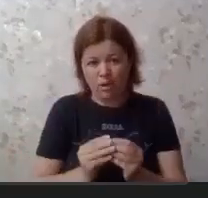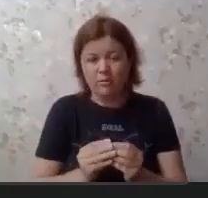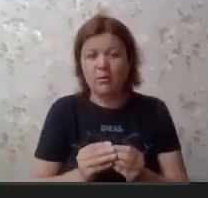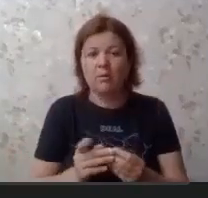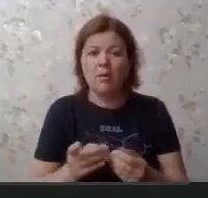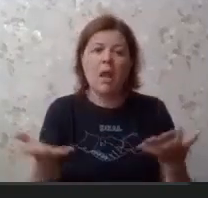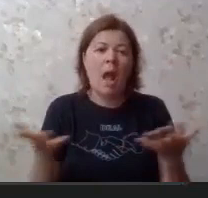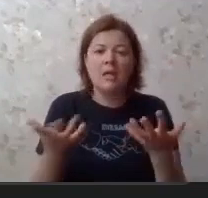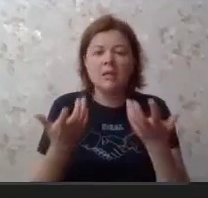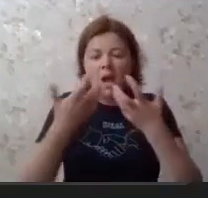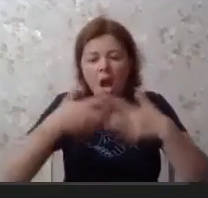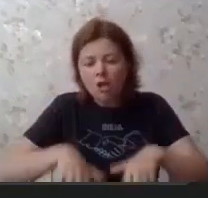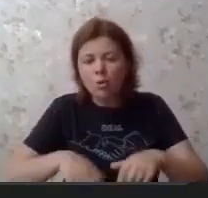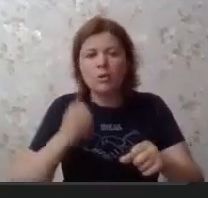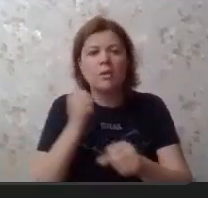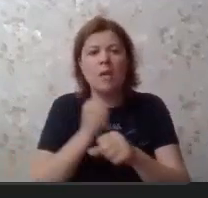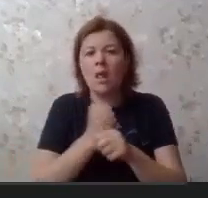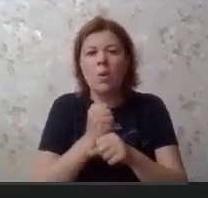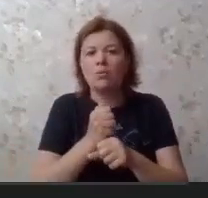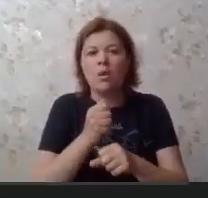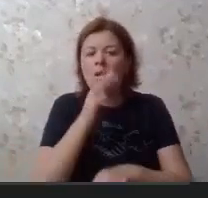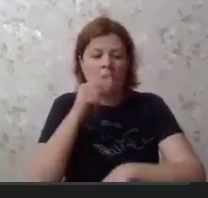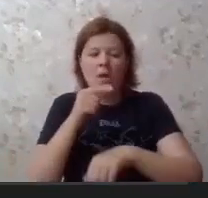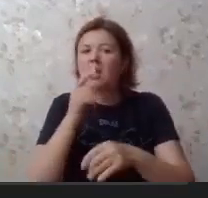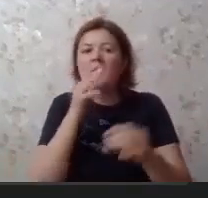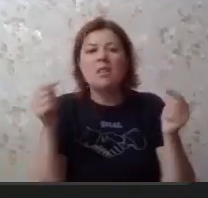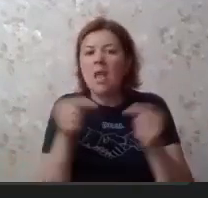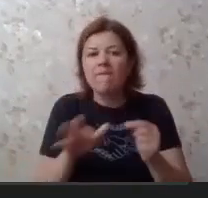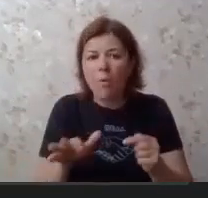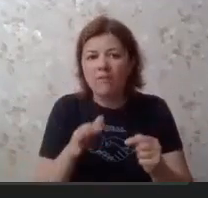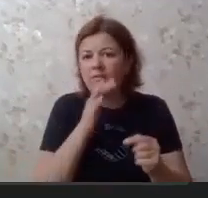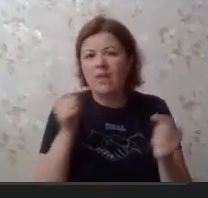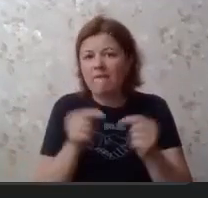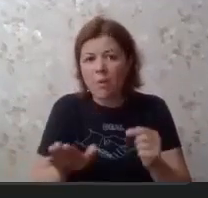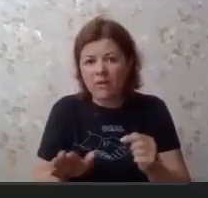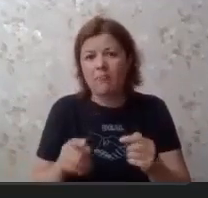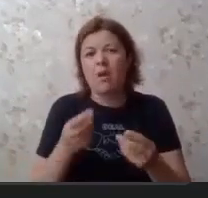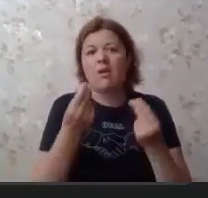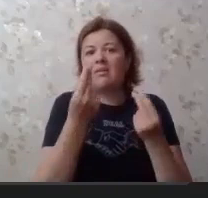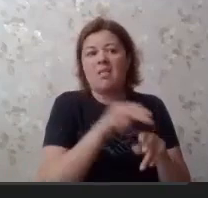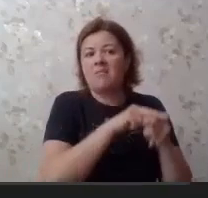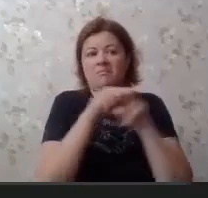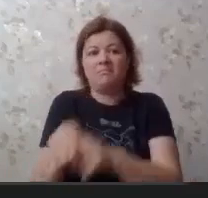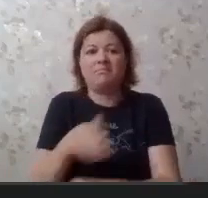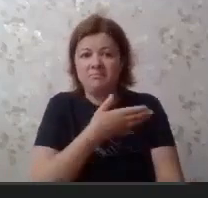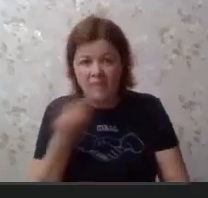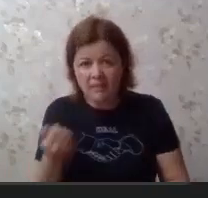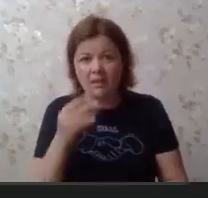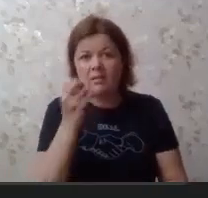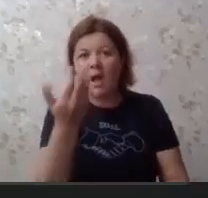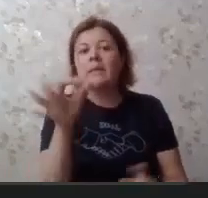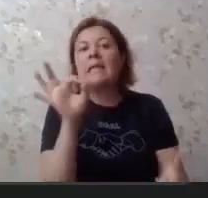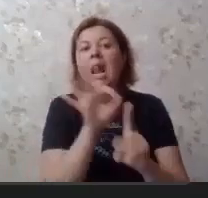какие-то расчеты делаются не вовремя, и, соответственно, деньги не приходят на соответствующий целевой счет для